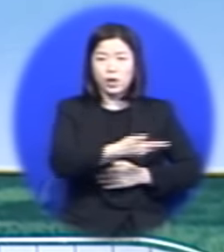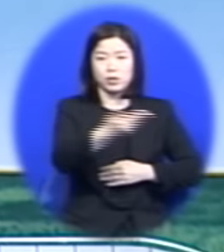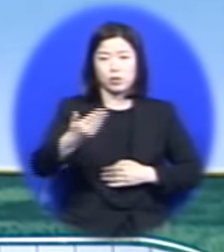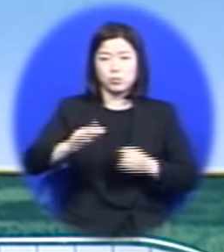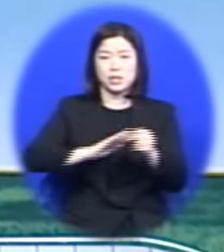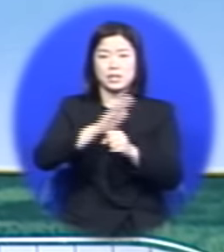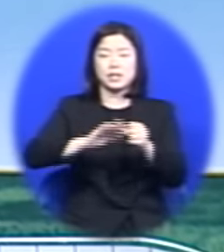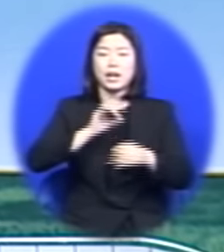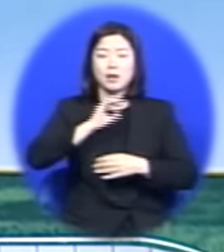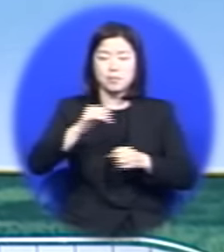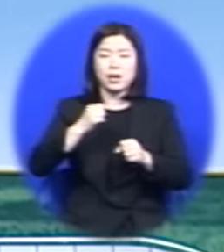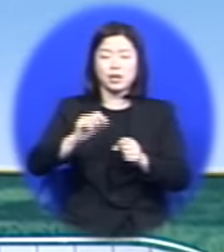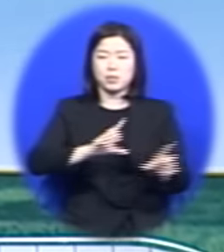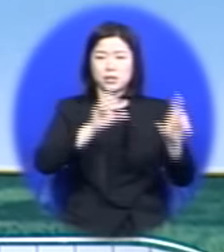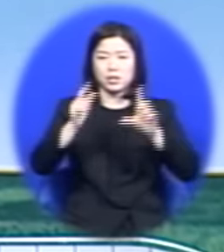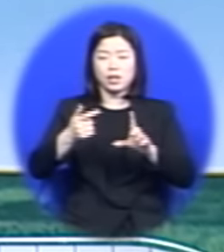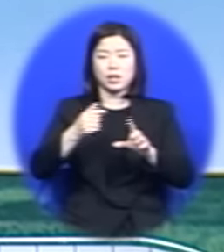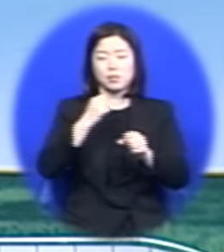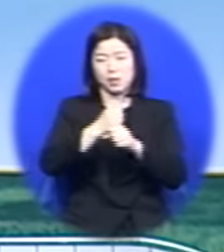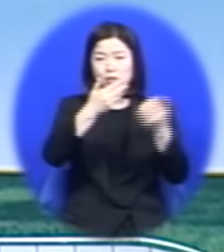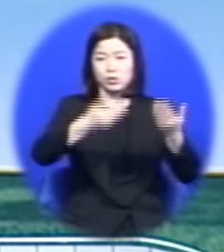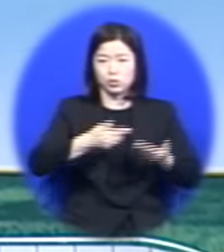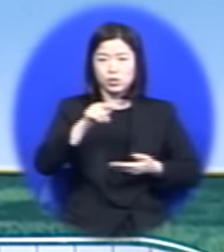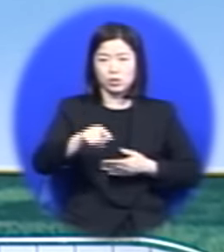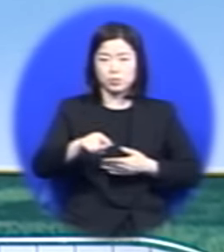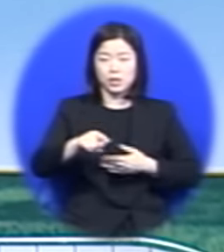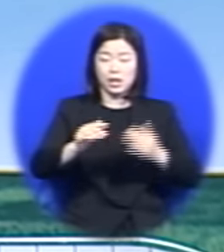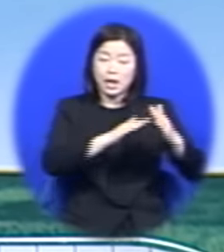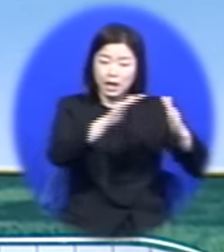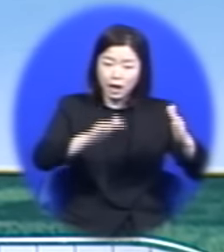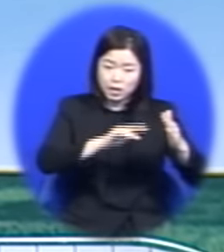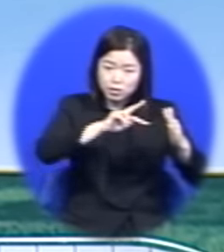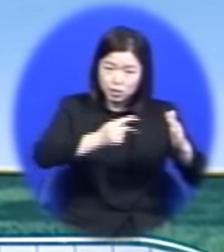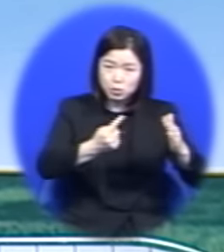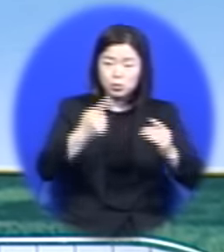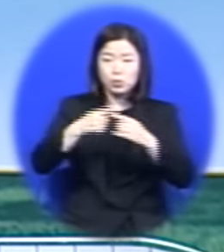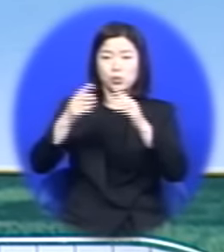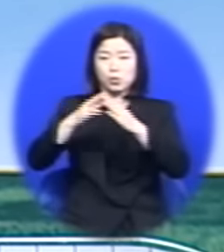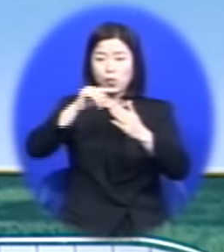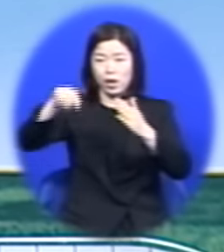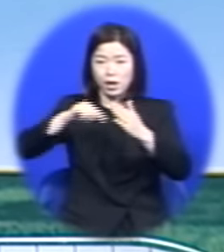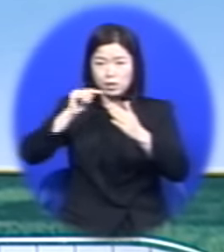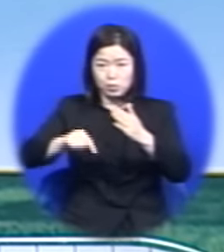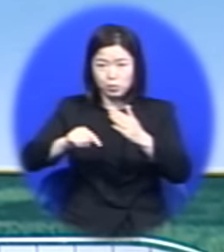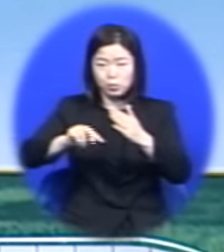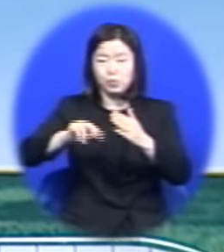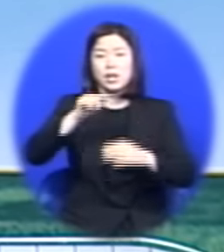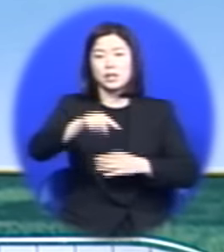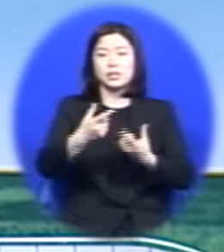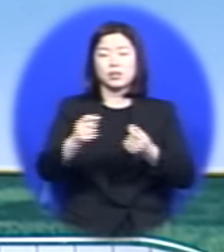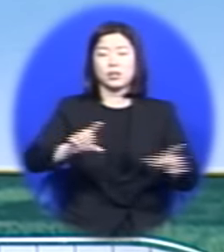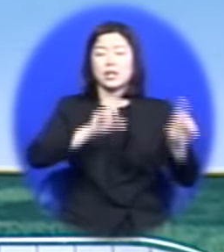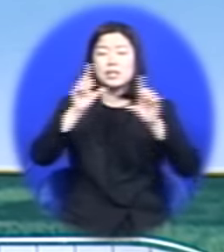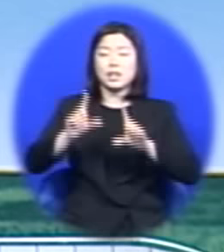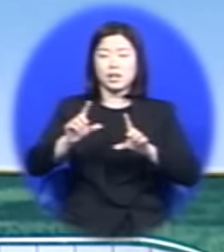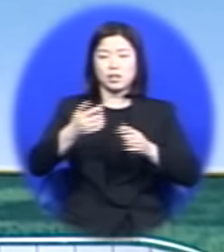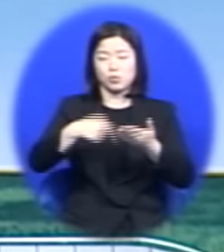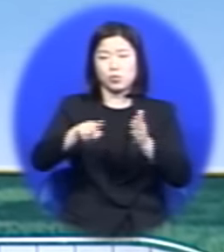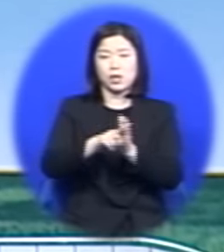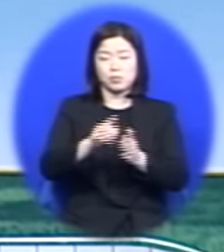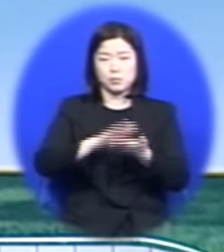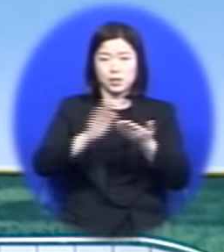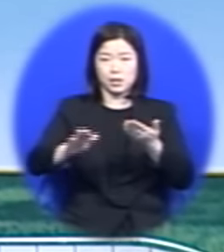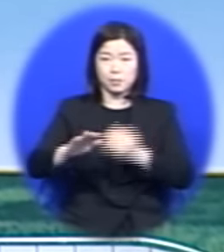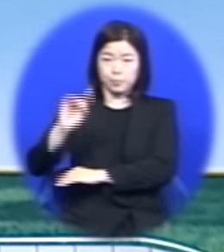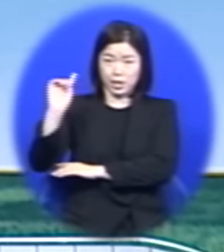하려고 가정 안에서도 교회 안에서도 그렇게 살게 하려고 오신 거예요. 여러분, 야구 못하는 야구선수